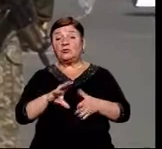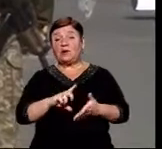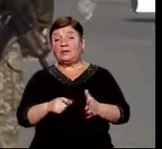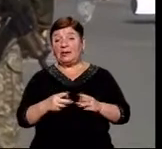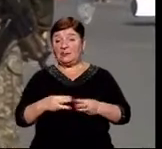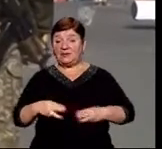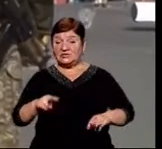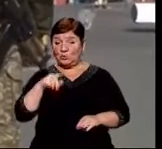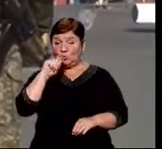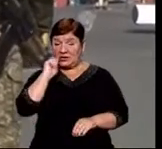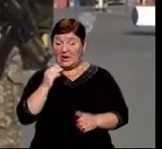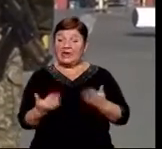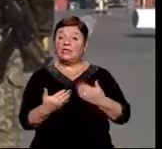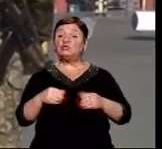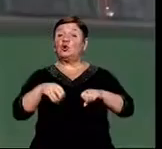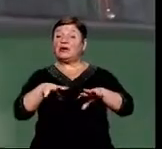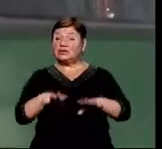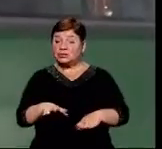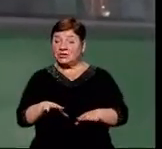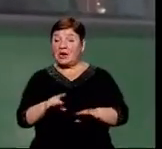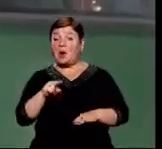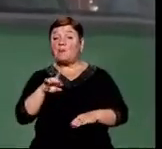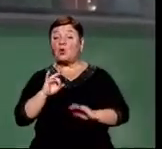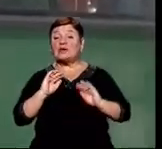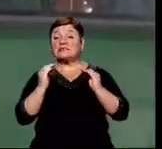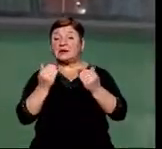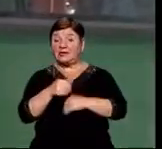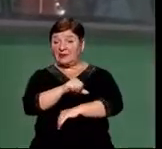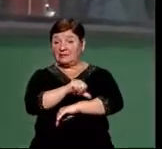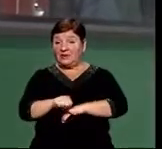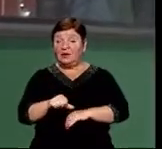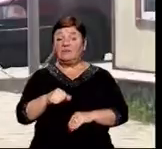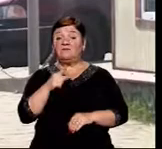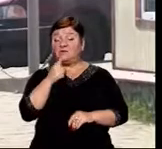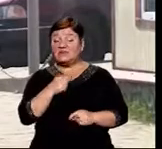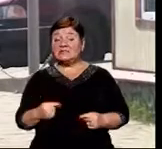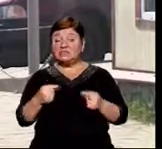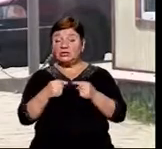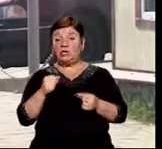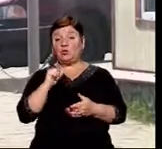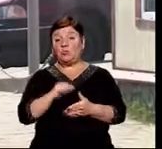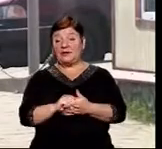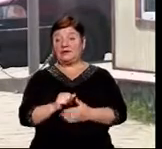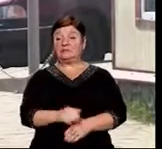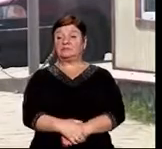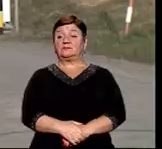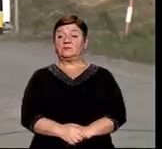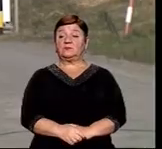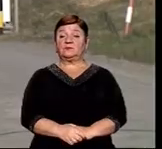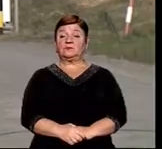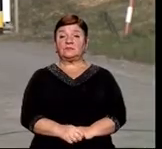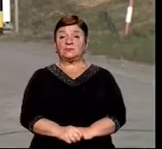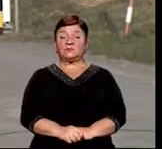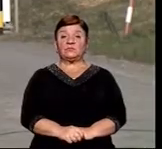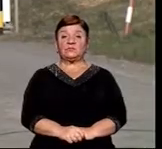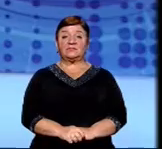міністрів України. Якщо рішення про закриття кордону приймуть, прикордонники його виконують у терміни, визначені у документі. Андрій Андрусяк, Іван Шимко. Новини